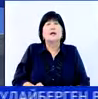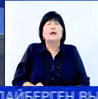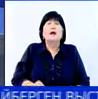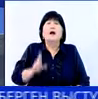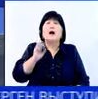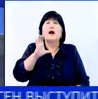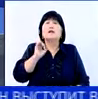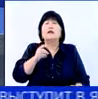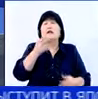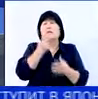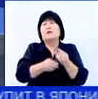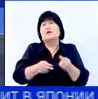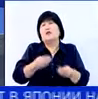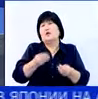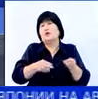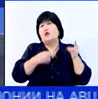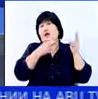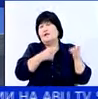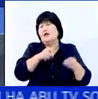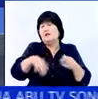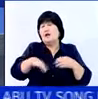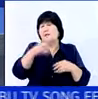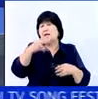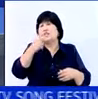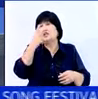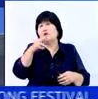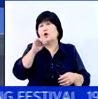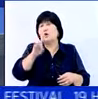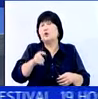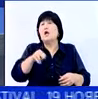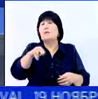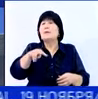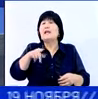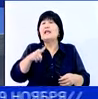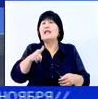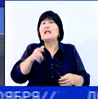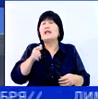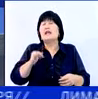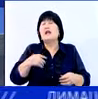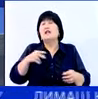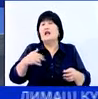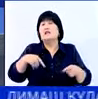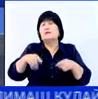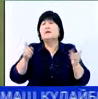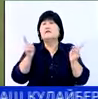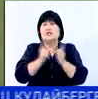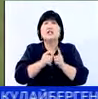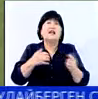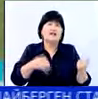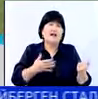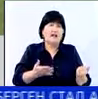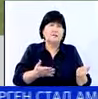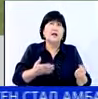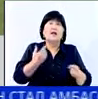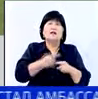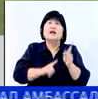Кайсар проиграл игру на выезде. Напомним, в рамках 32-го тура премьер-лиги наш клуб встречался с Таразом. С